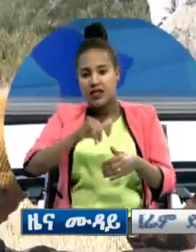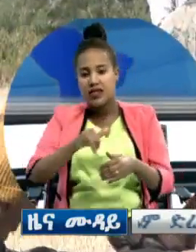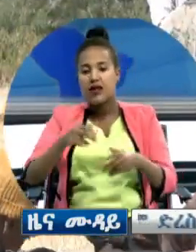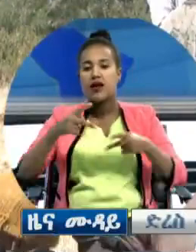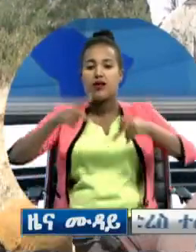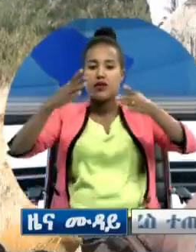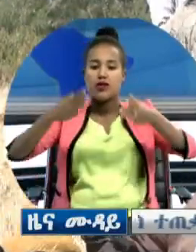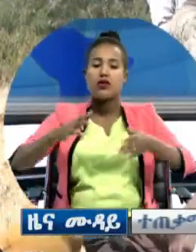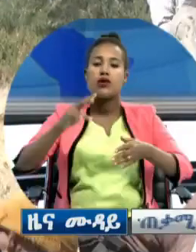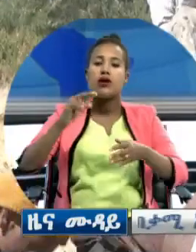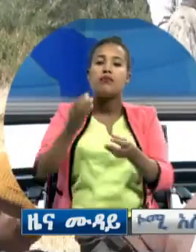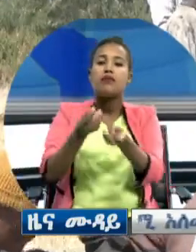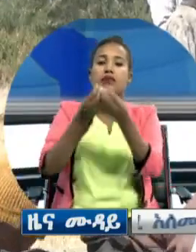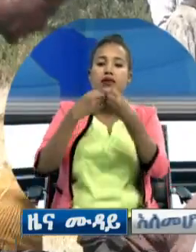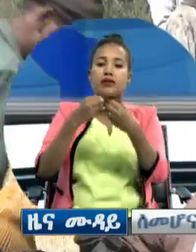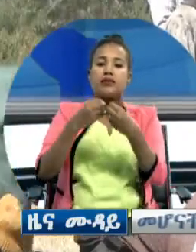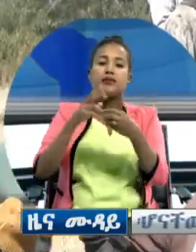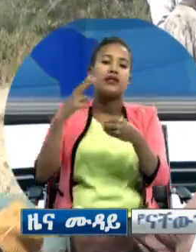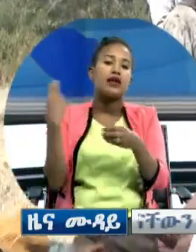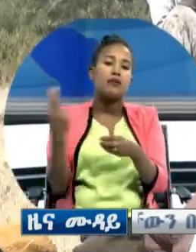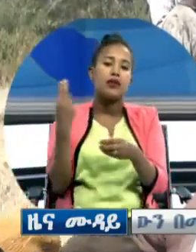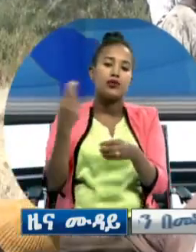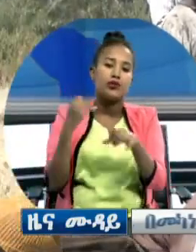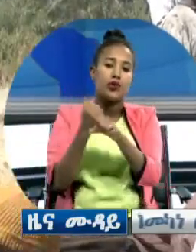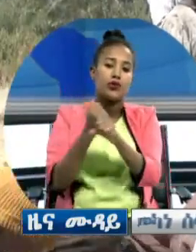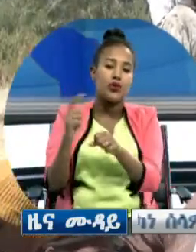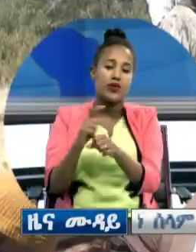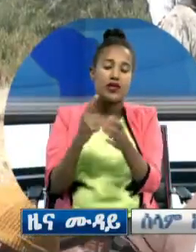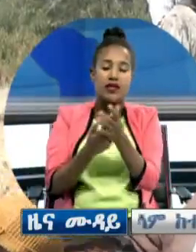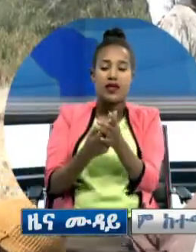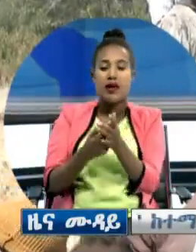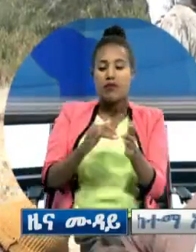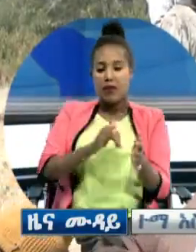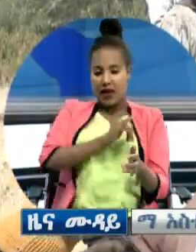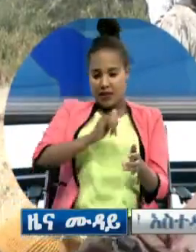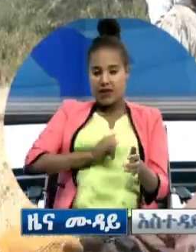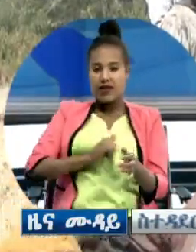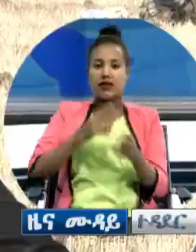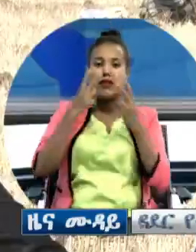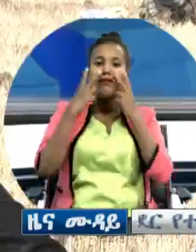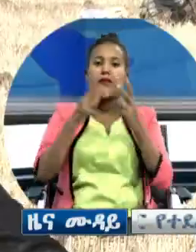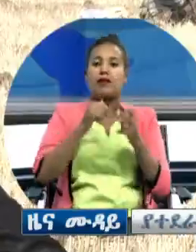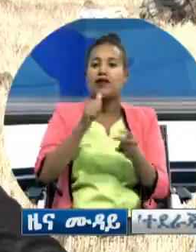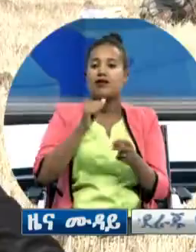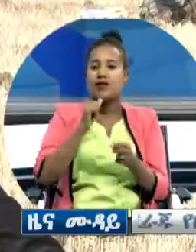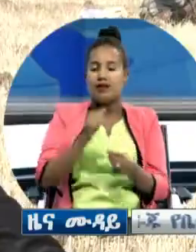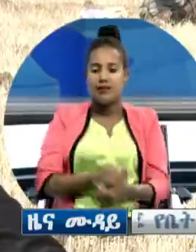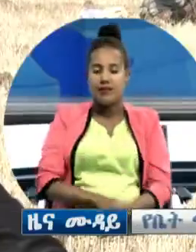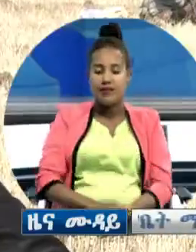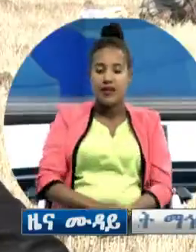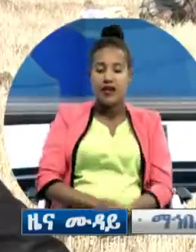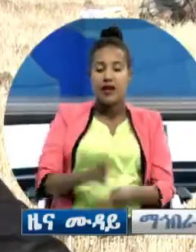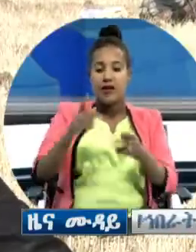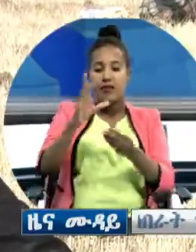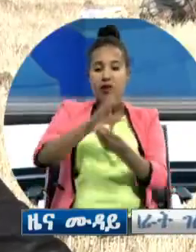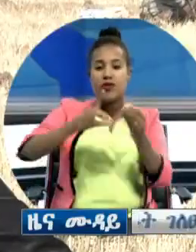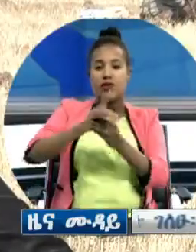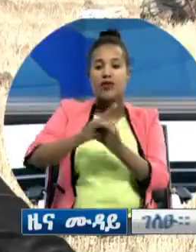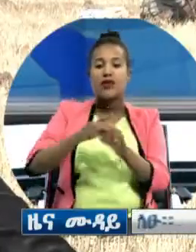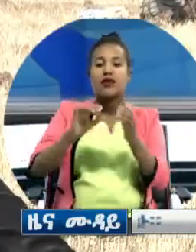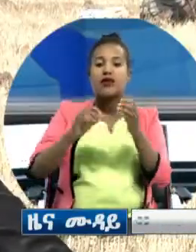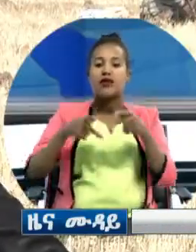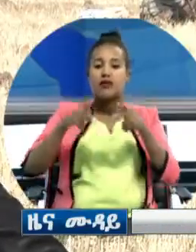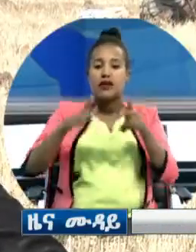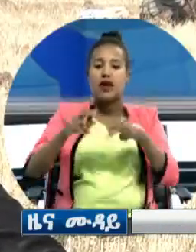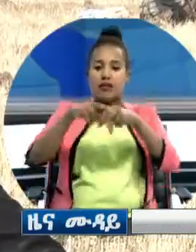አደሩ በመኖ ምንጭነት የሚጠቀምባቸው ስራዎች ስለሆኑ ይህን ስራ በባለቤትነት የማይመለከተው የለም። በክልሉ ግብርና ቢሮ የተፈጥሮ ሀብት ጥበቃ